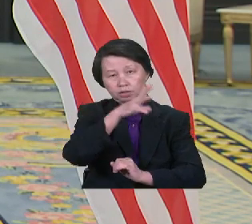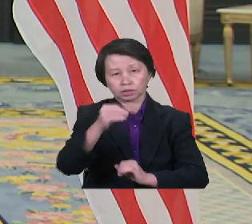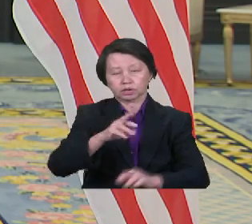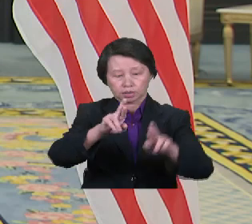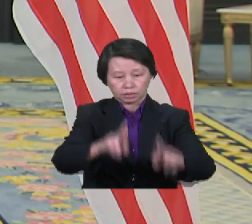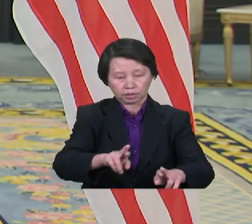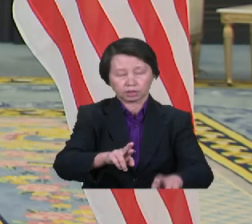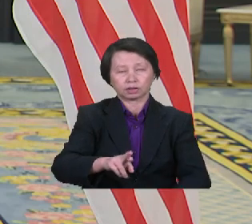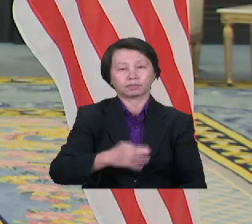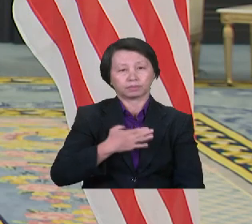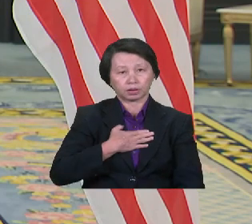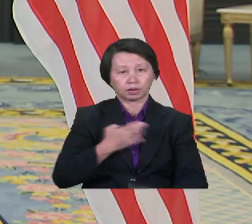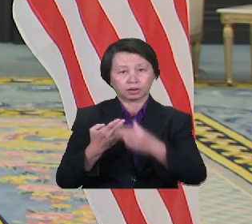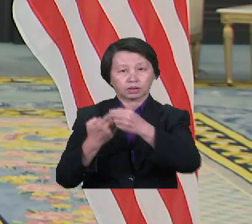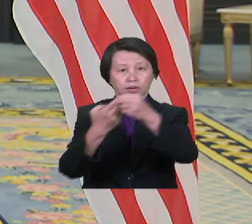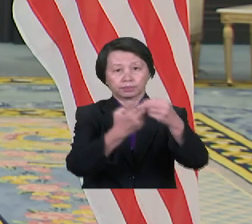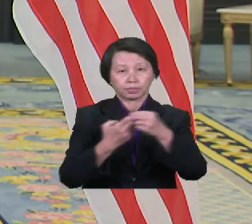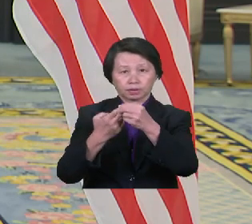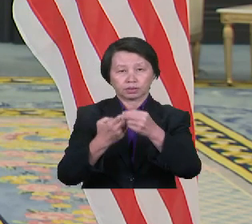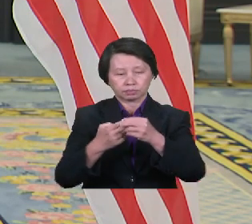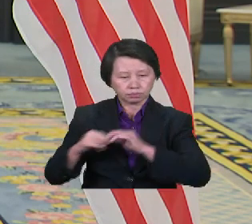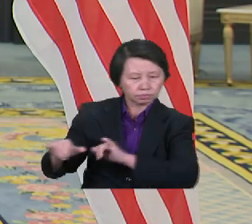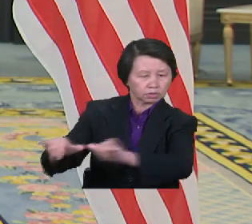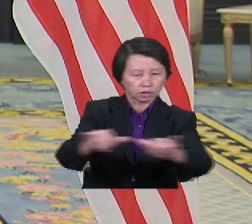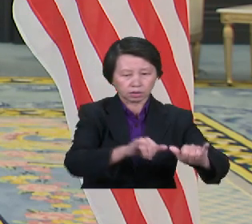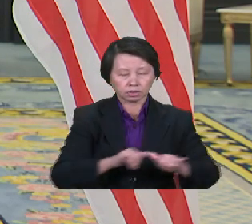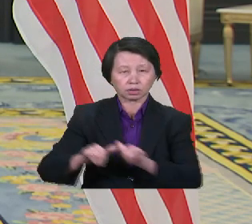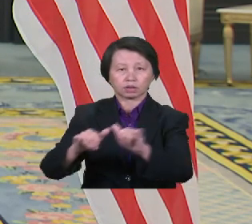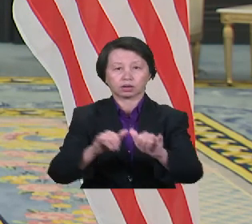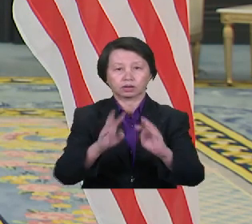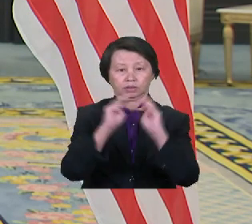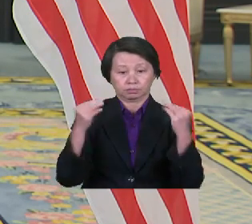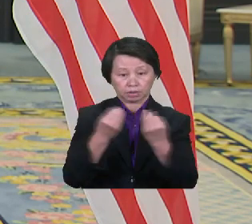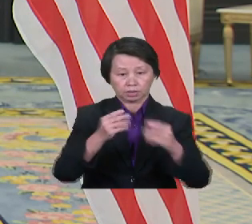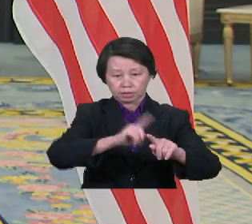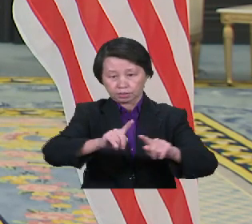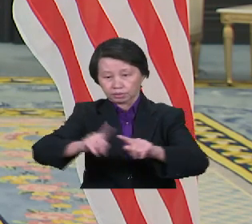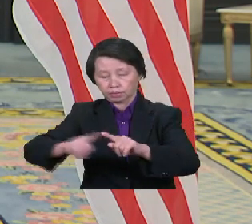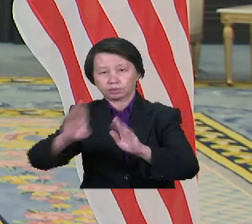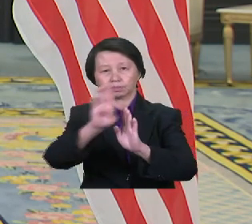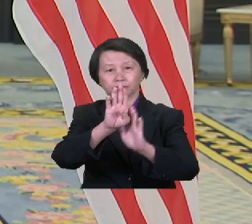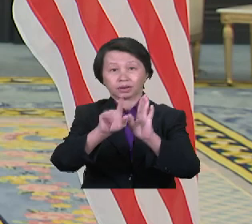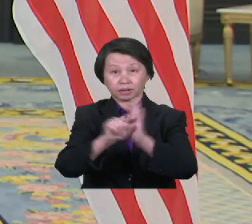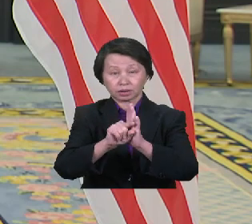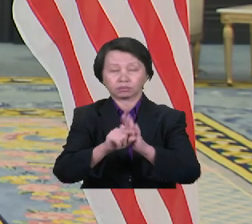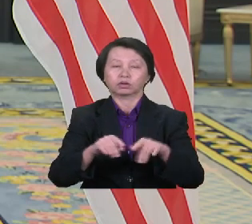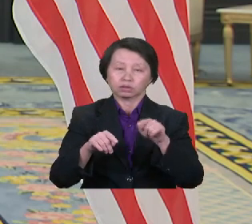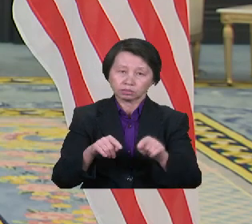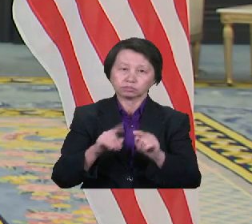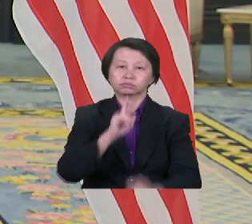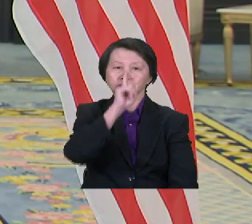beta perpaduan dan kebersamaan dalam sebuah masyarakat yang mempunyai pelbagai latar belakang adalah